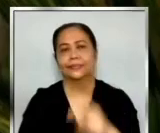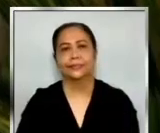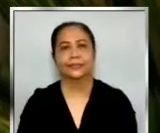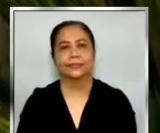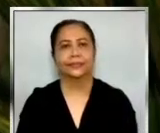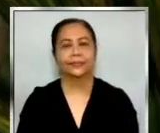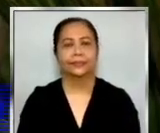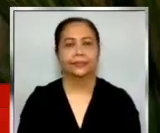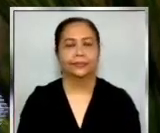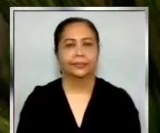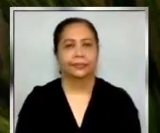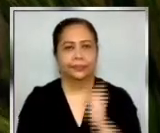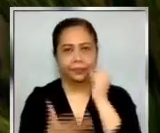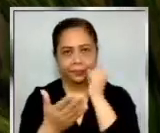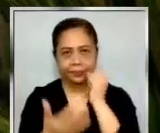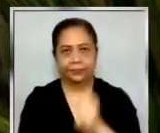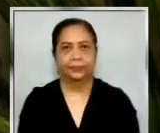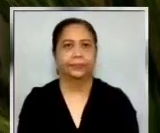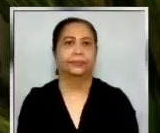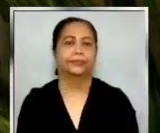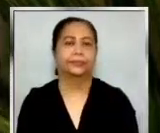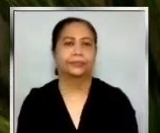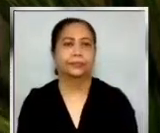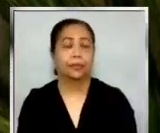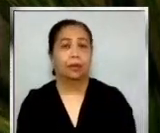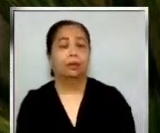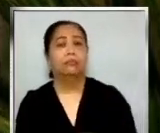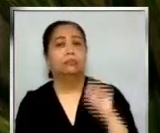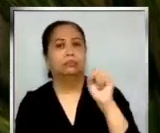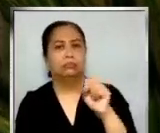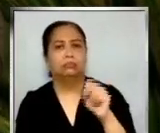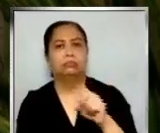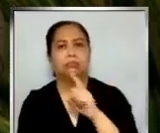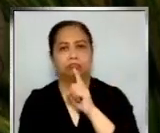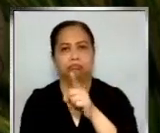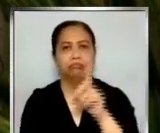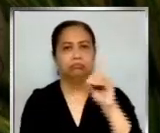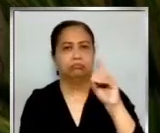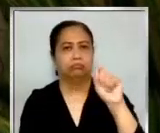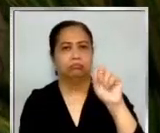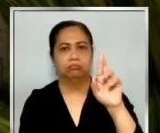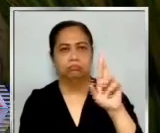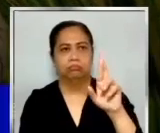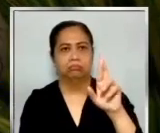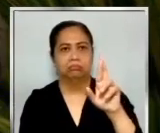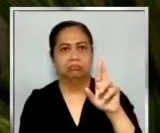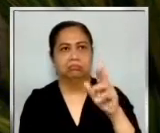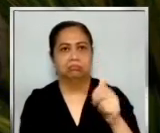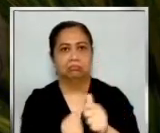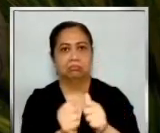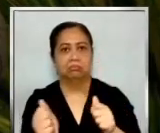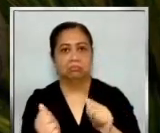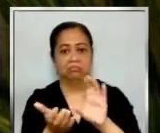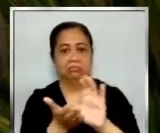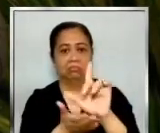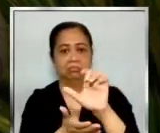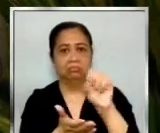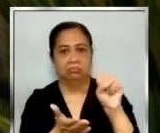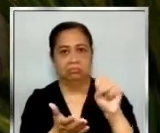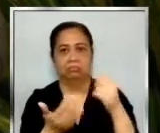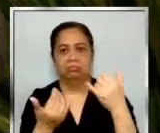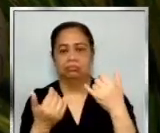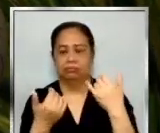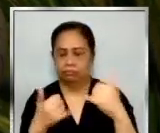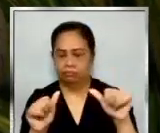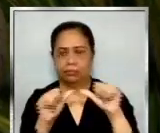Salima. Vicky, alam mo, walang balak talaga itong DOTR na iatras yung cashless operations sa mga tollway.